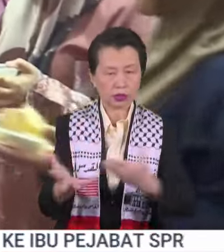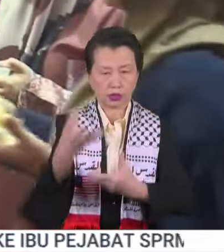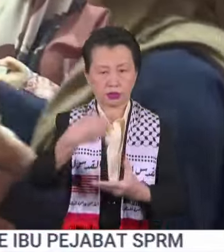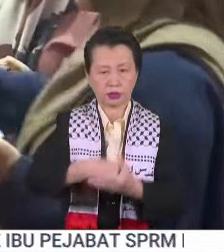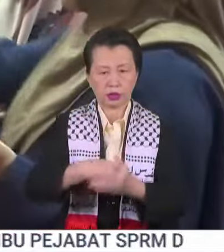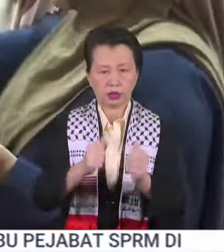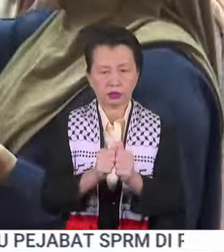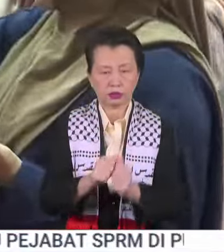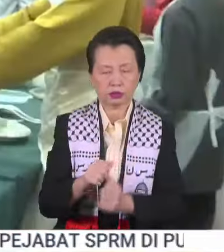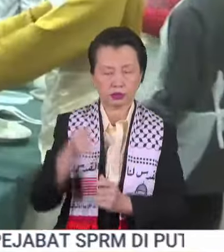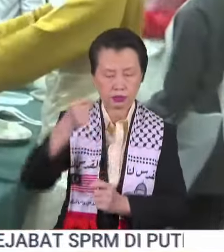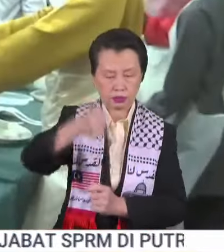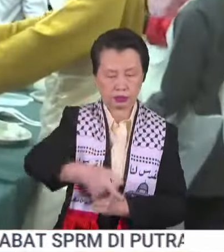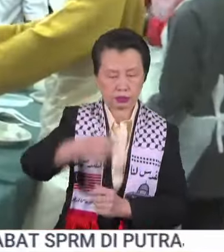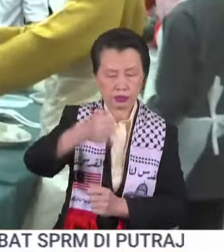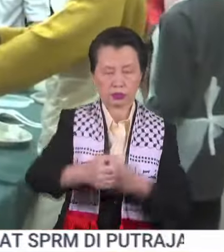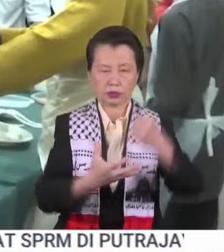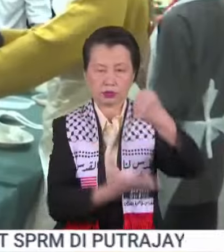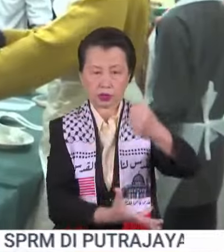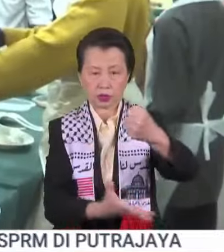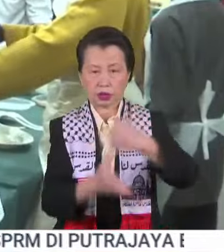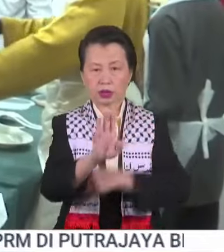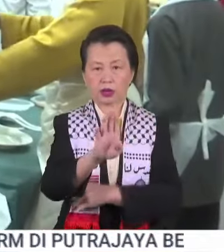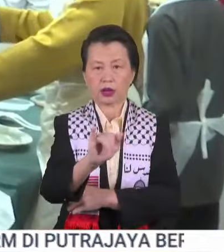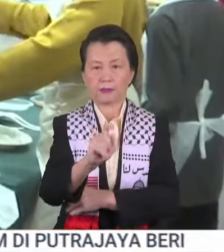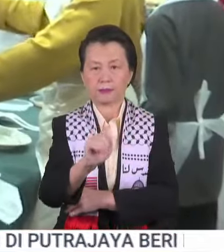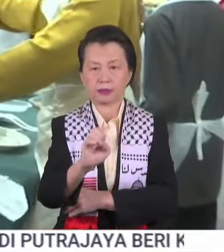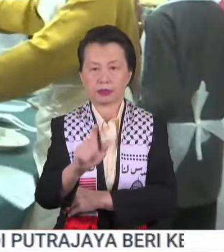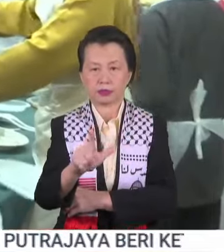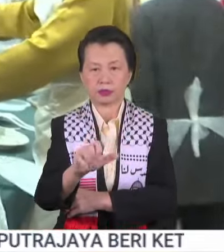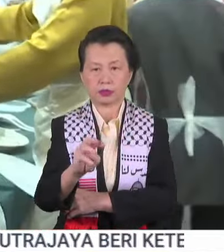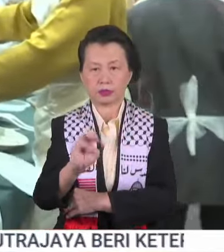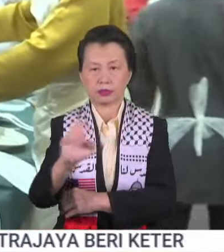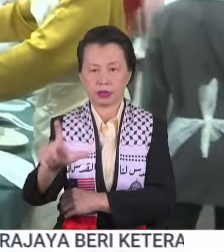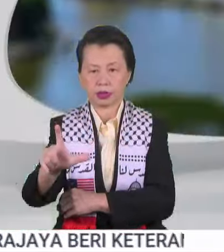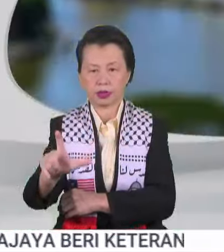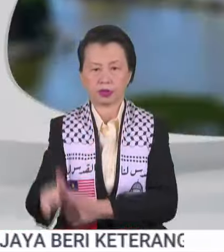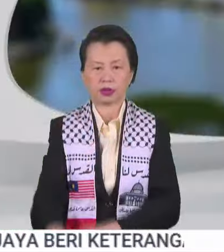serta turut menyumbang kepada Tabung Baitul Mal Sarawak selama ini.